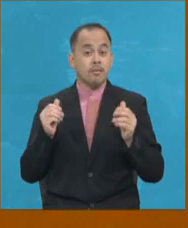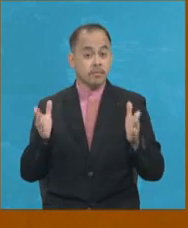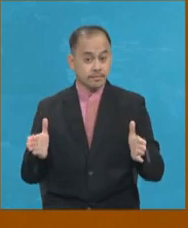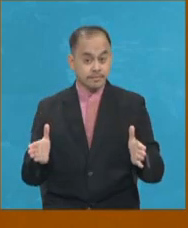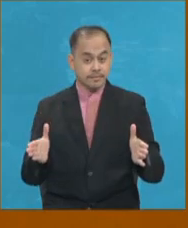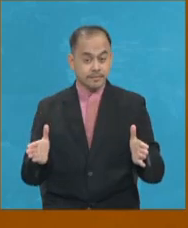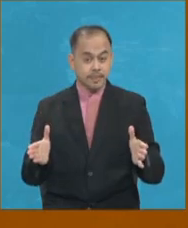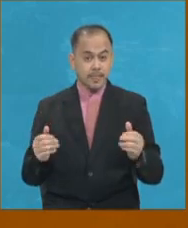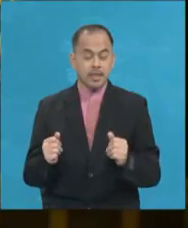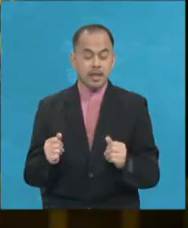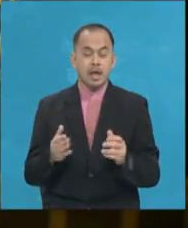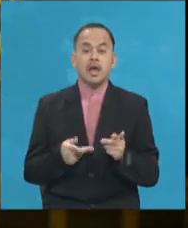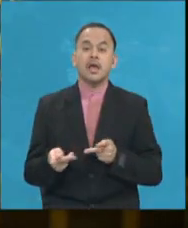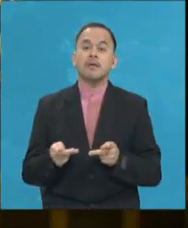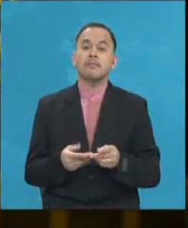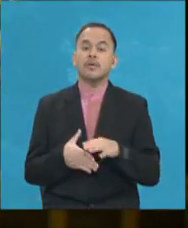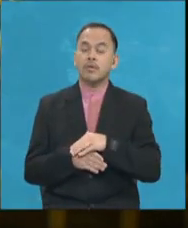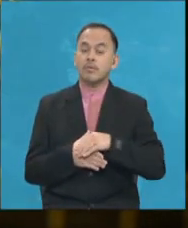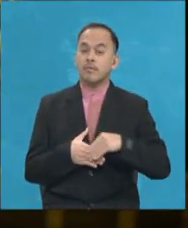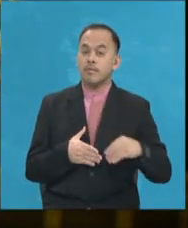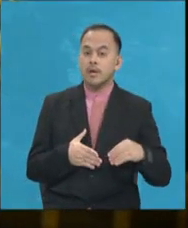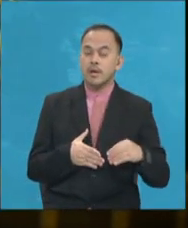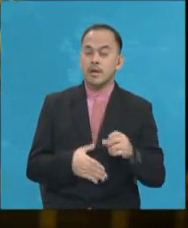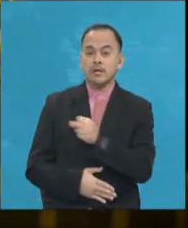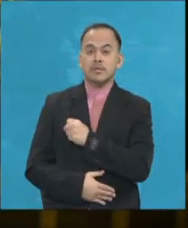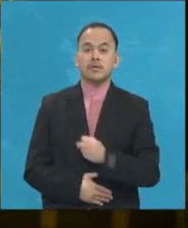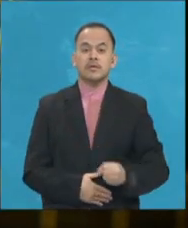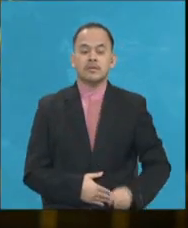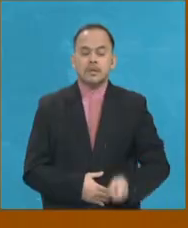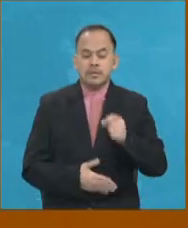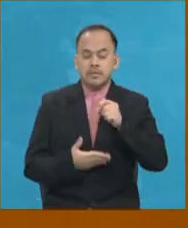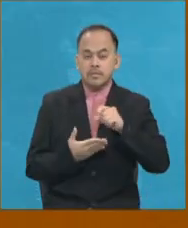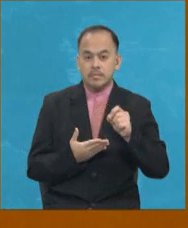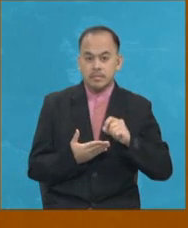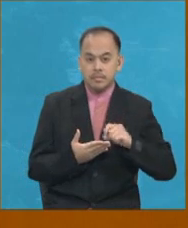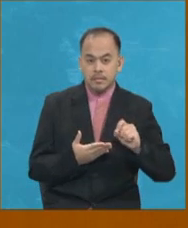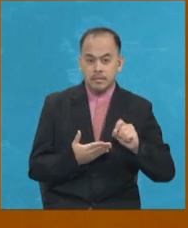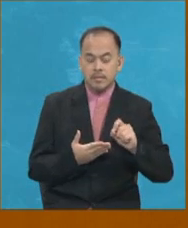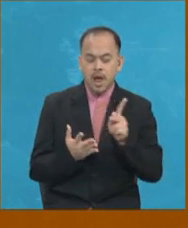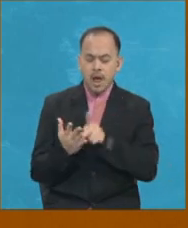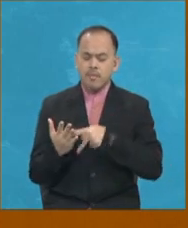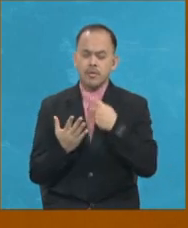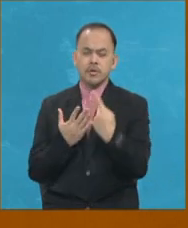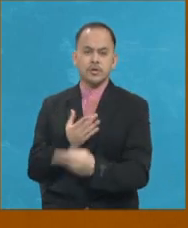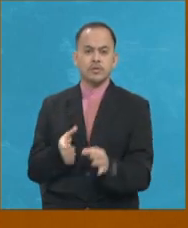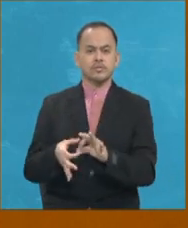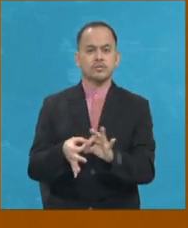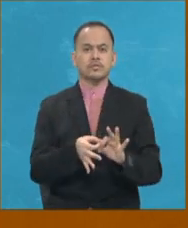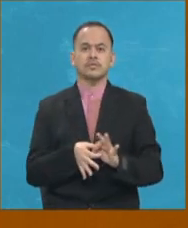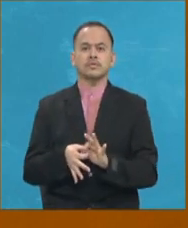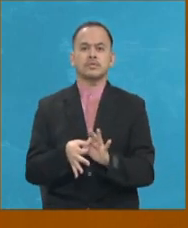perhatikan keuangan PT telah memperkenankan Project usaha